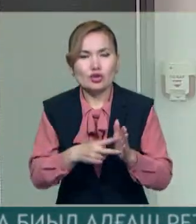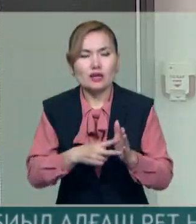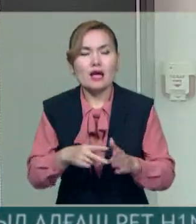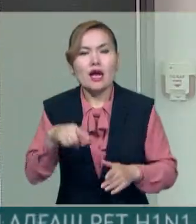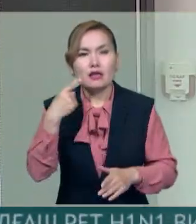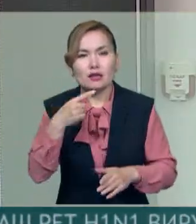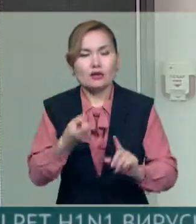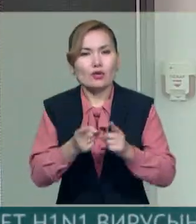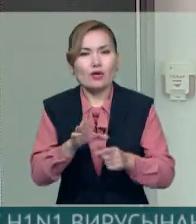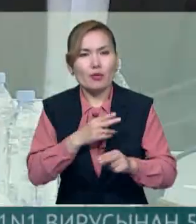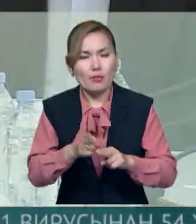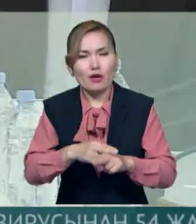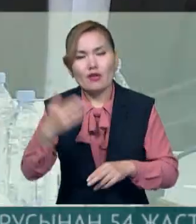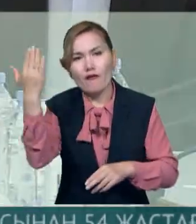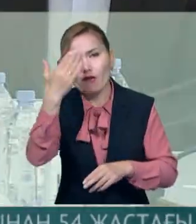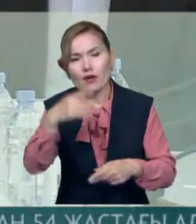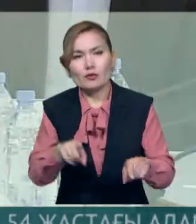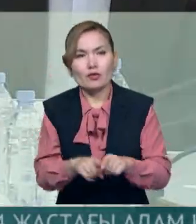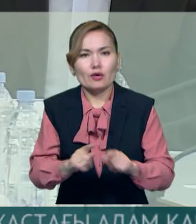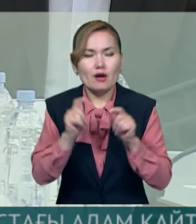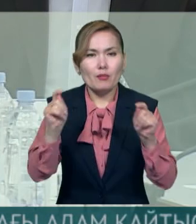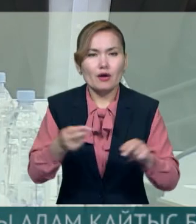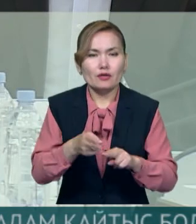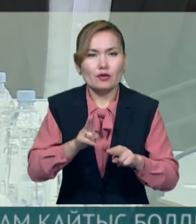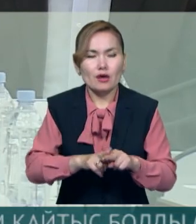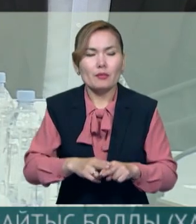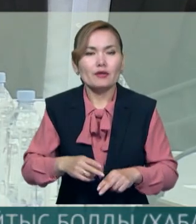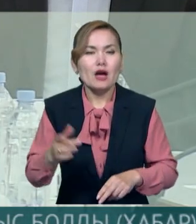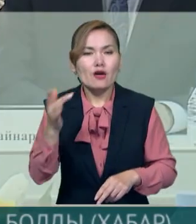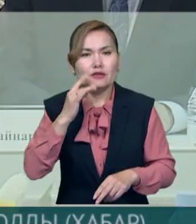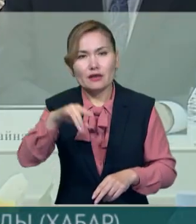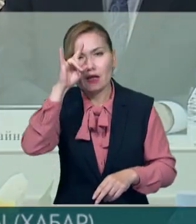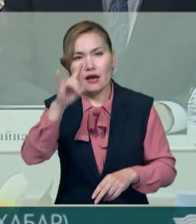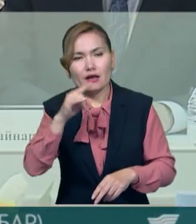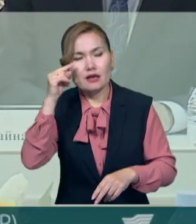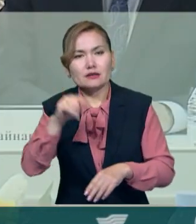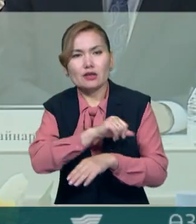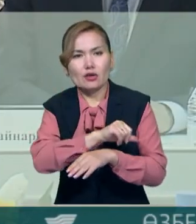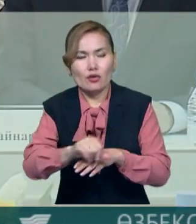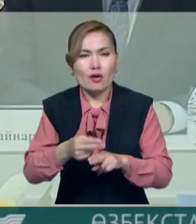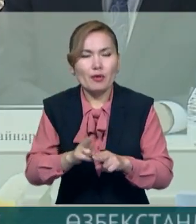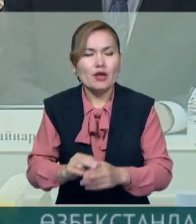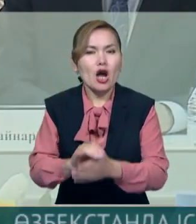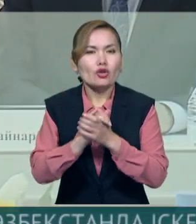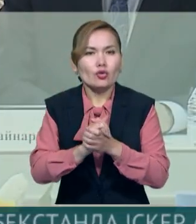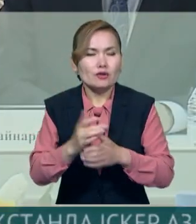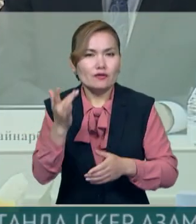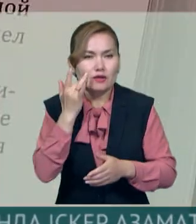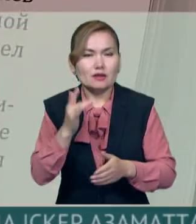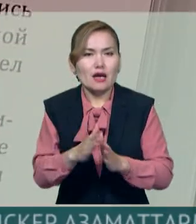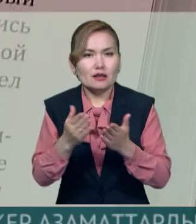Бірнеше туындысына фильм түсірілген. Ол өз еңбектерінде Алатаудың қос етегін қатар жайлаған қазақ пен қырғыздың достығын арқау